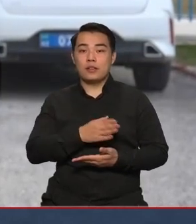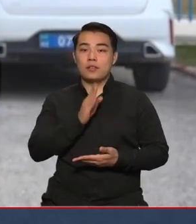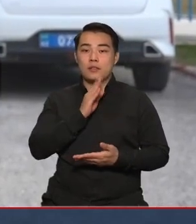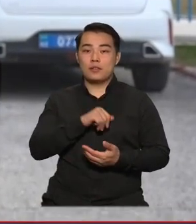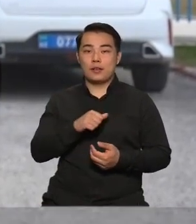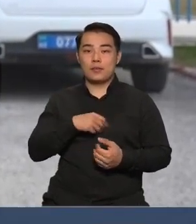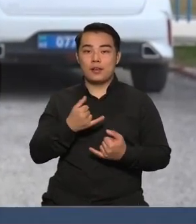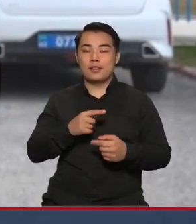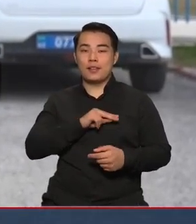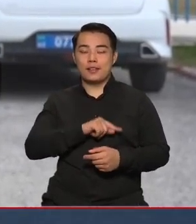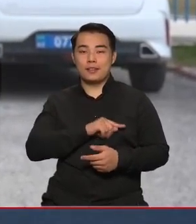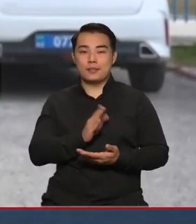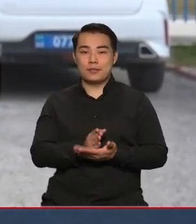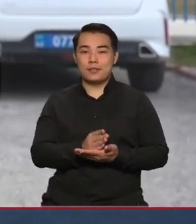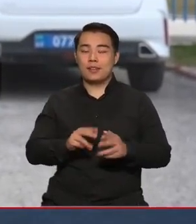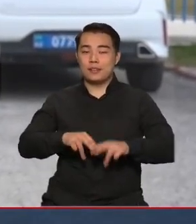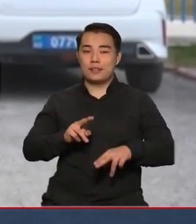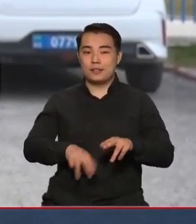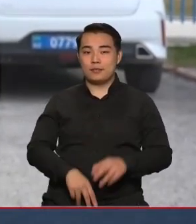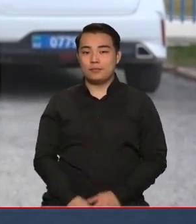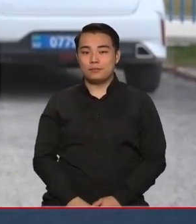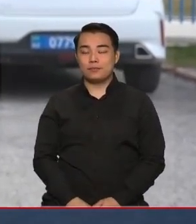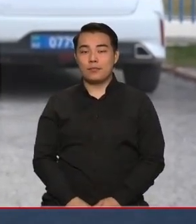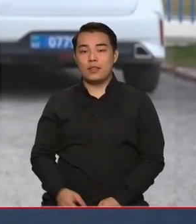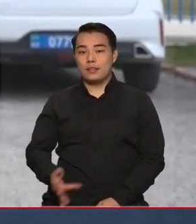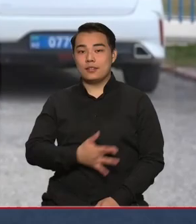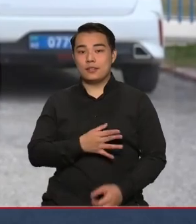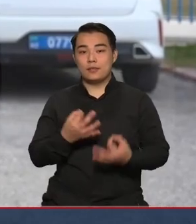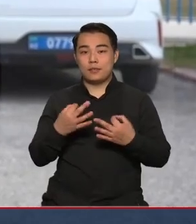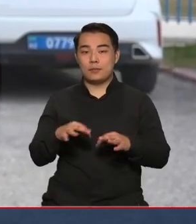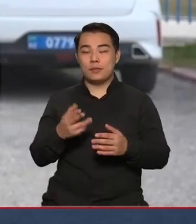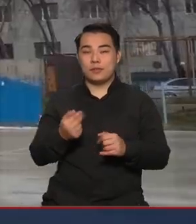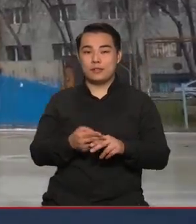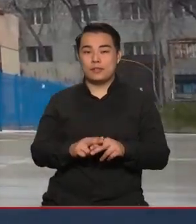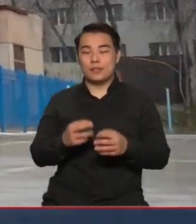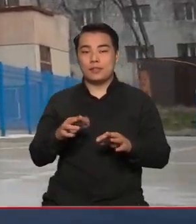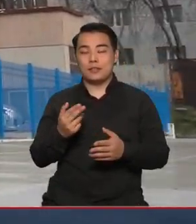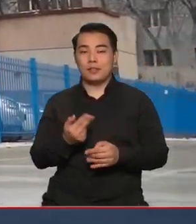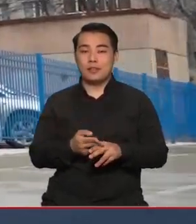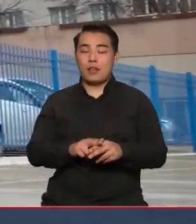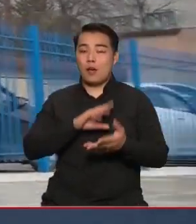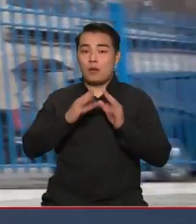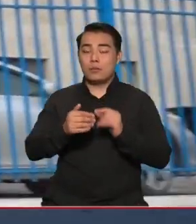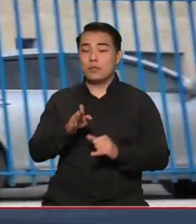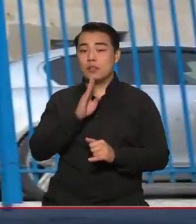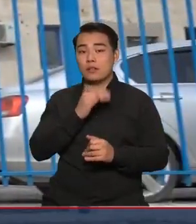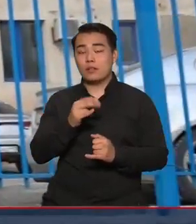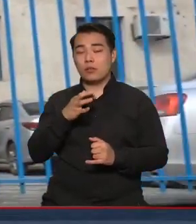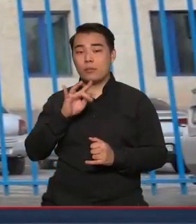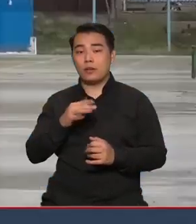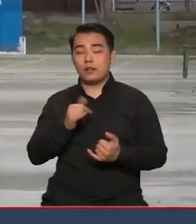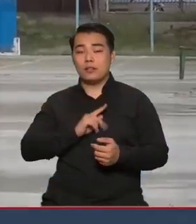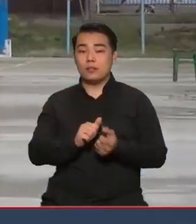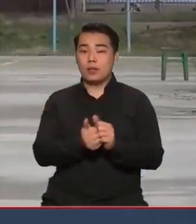состоянию, по настроению. Сердце свободно. Да, конечно. Девушки из СОБРа работают по сменам, но при